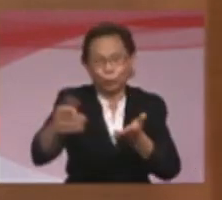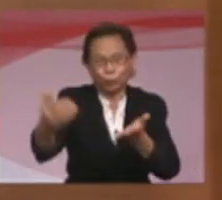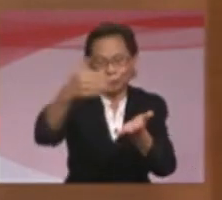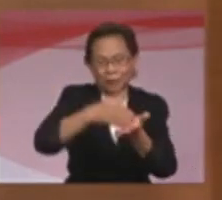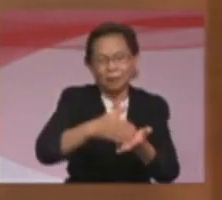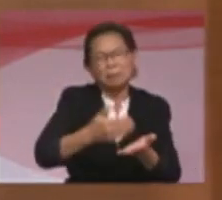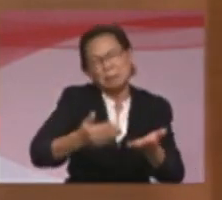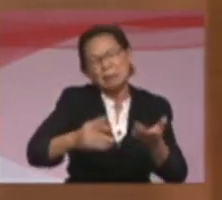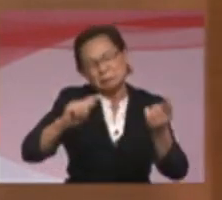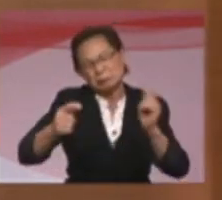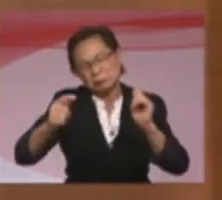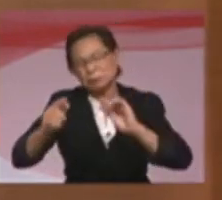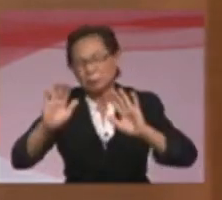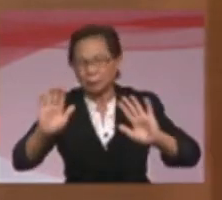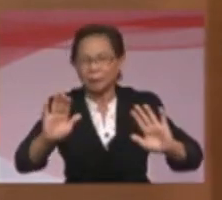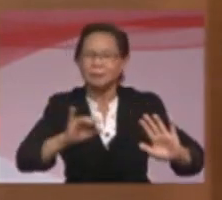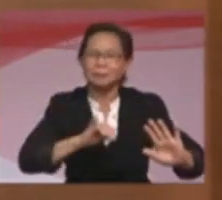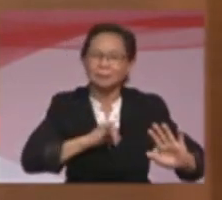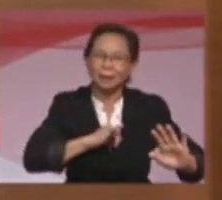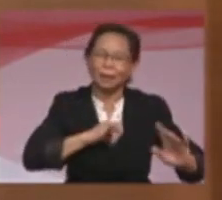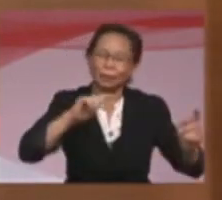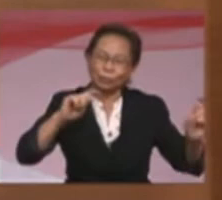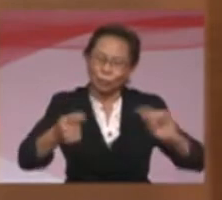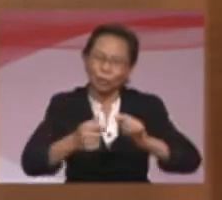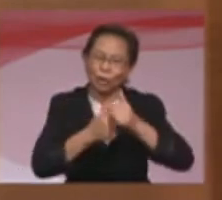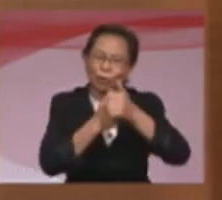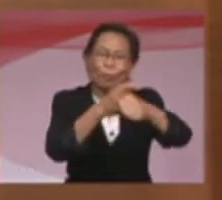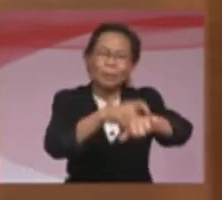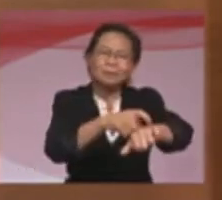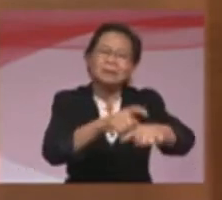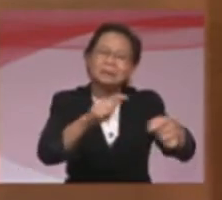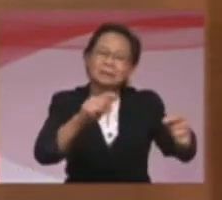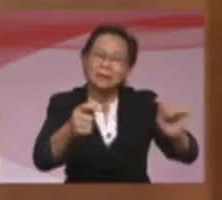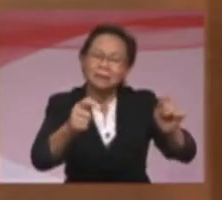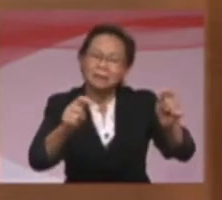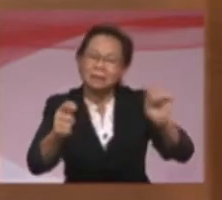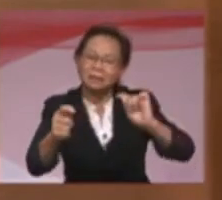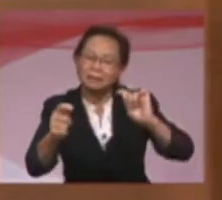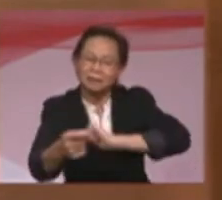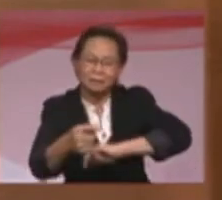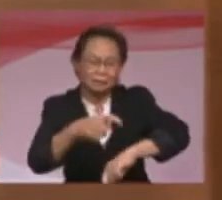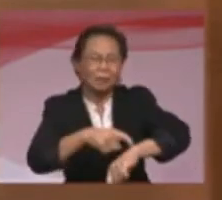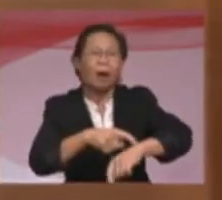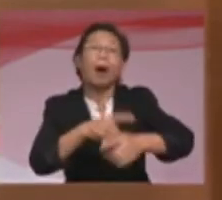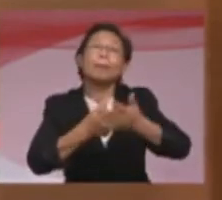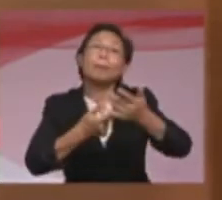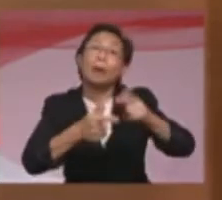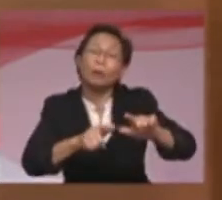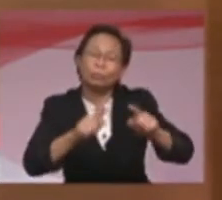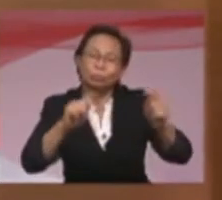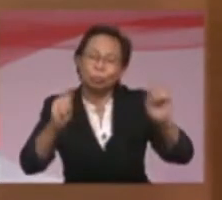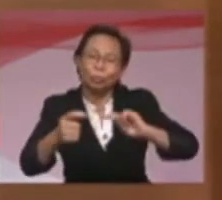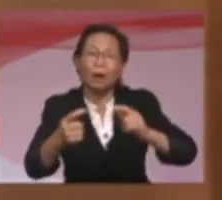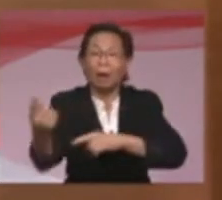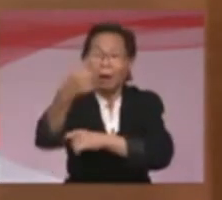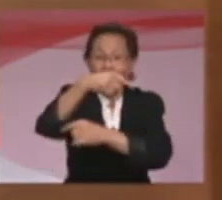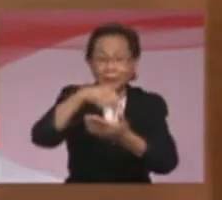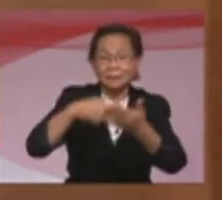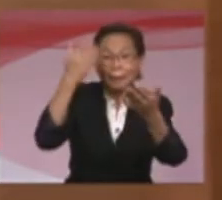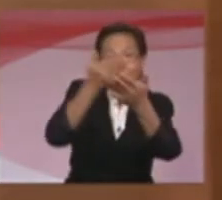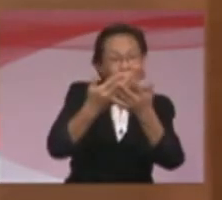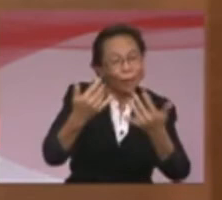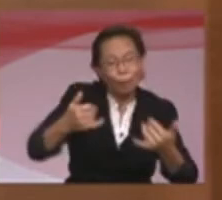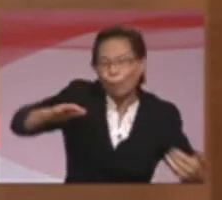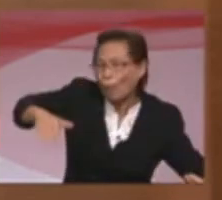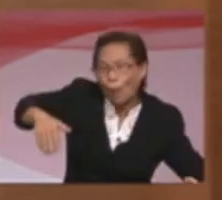Kadang-kadang boleh berubah seperti saya kata, ianya berubah mengikut masa, ya, mengikut keadaan situasi semasa. Hari ini, setakat hari ini belum